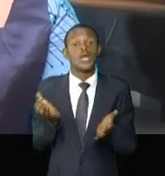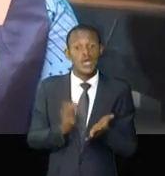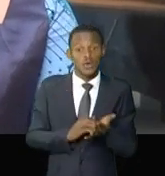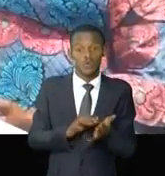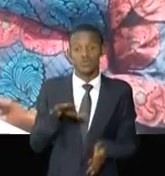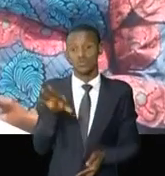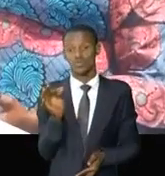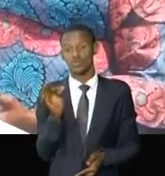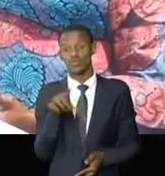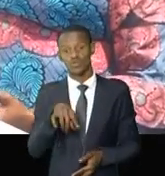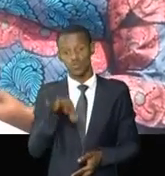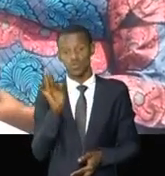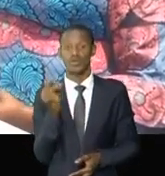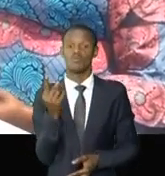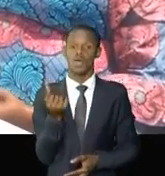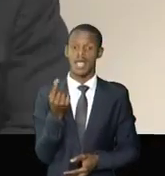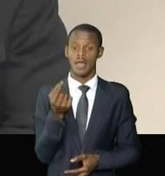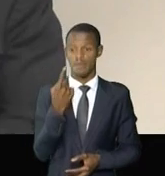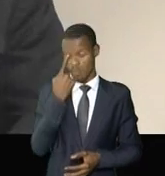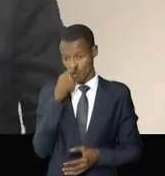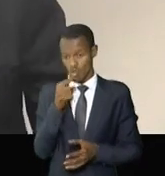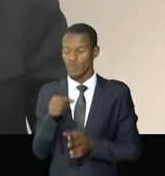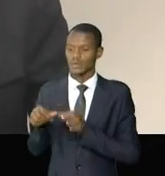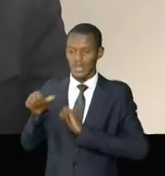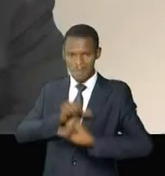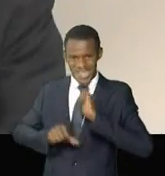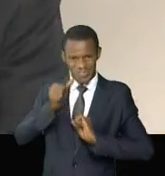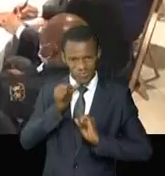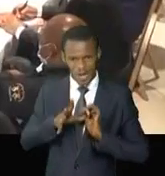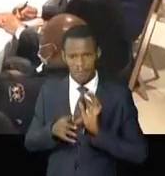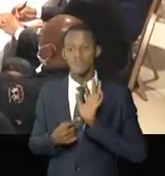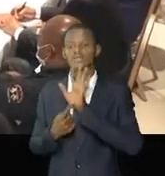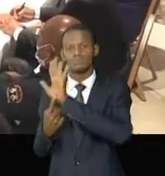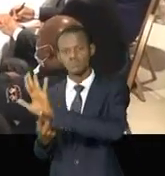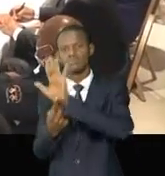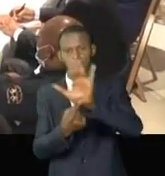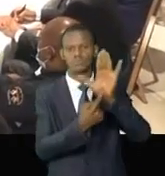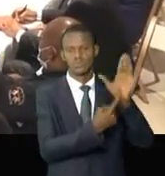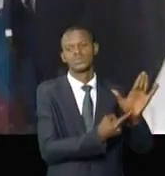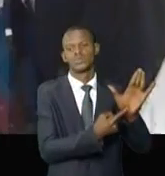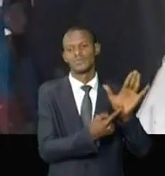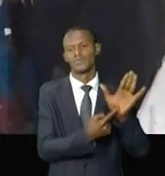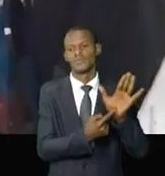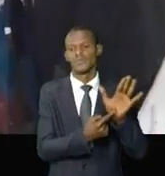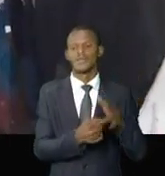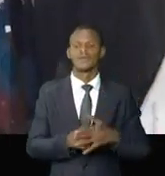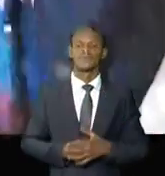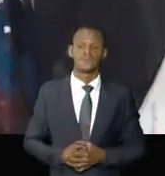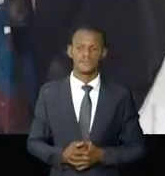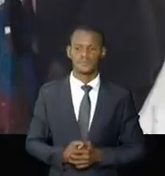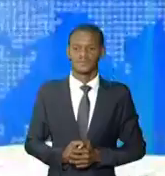terrain. Par la même occasion, le plan d'action de cette organisation a été dévoilé pour attirer l'attention des